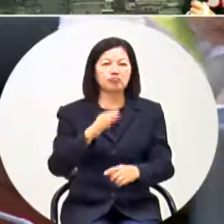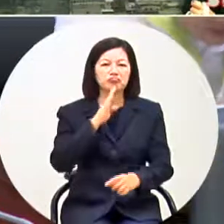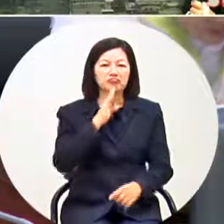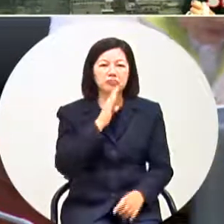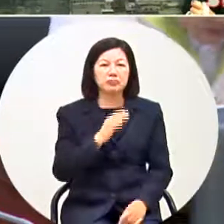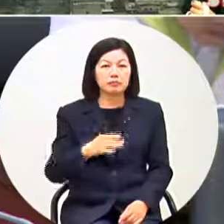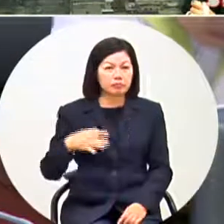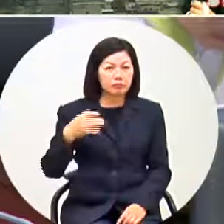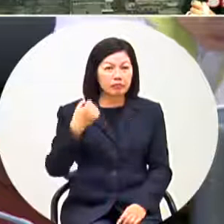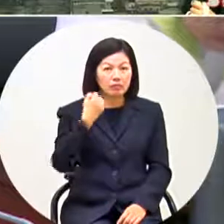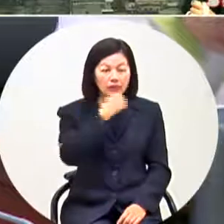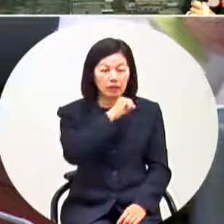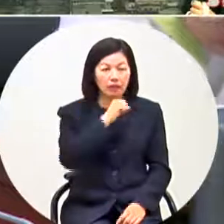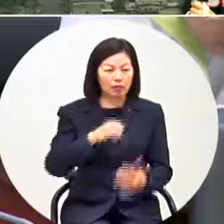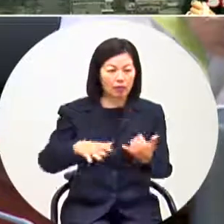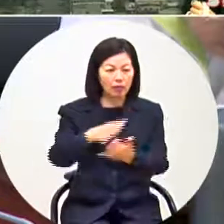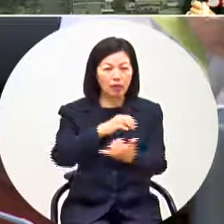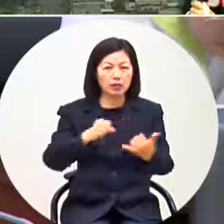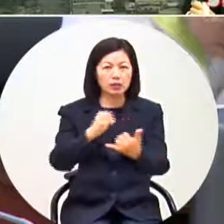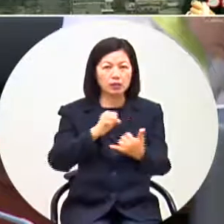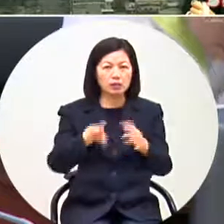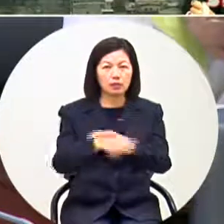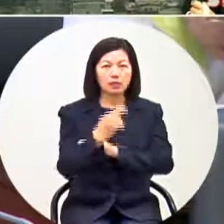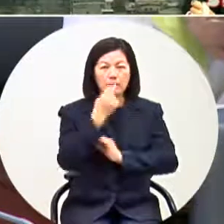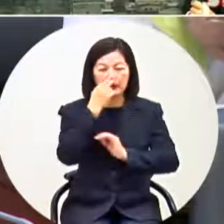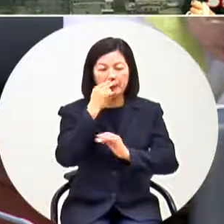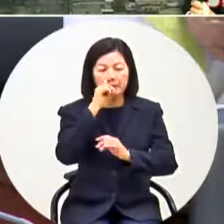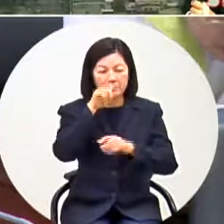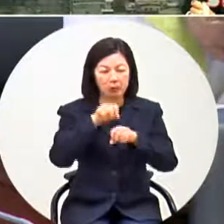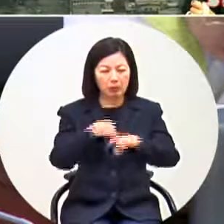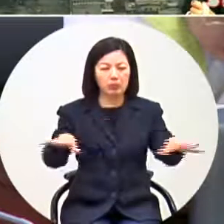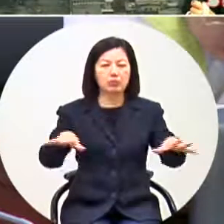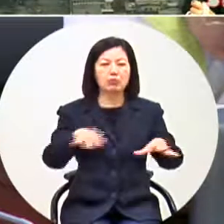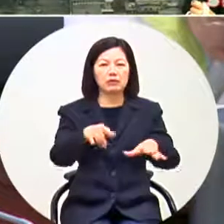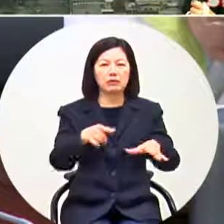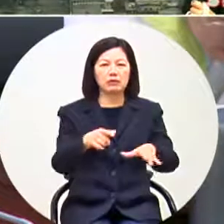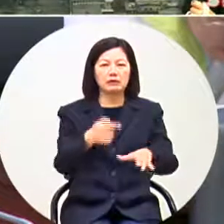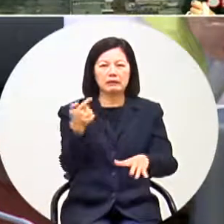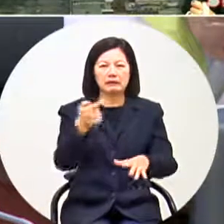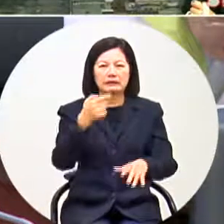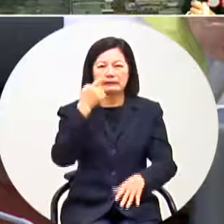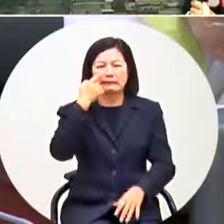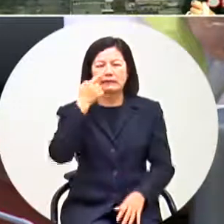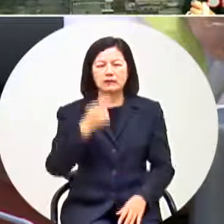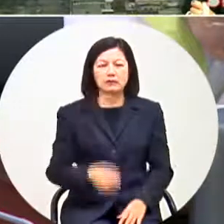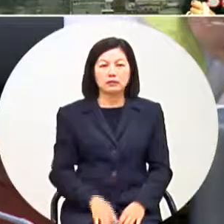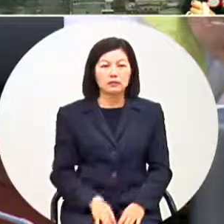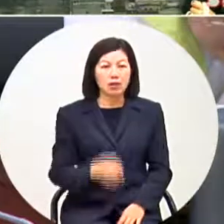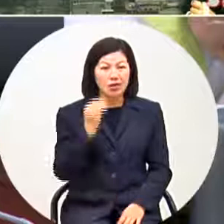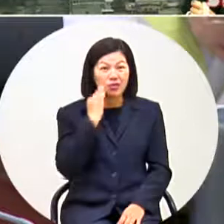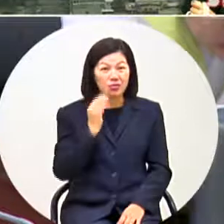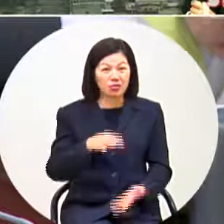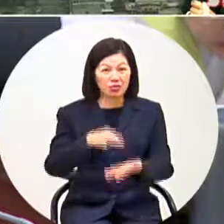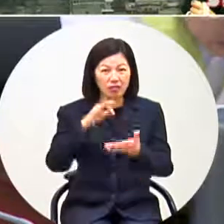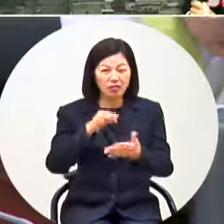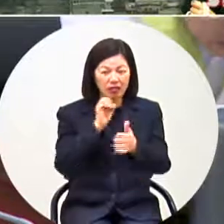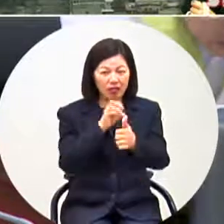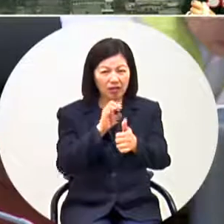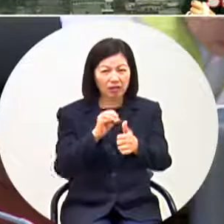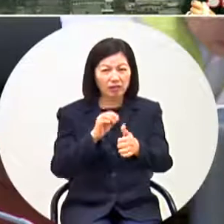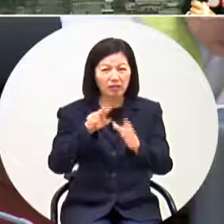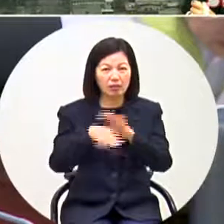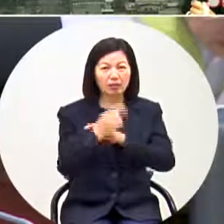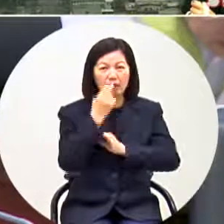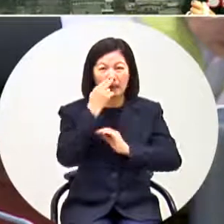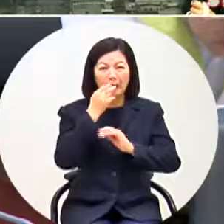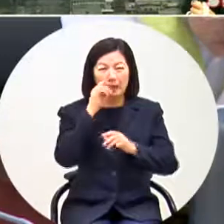污的一个代言城市哈。只要一提到空污哦，就大部分都